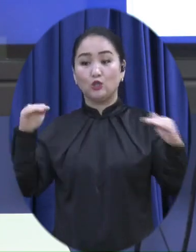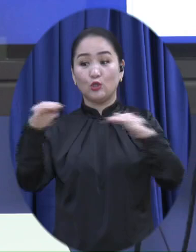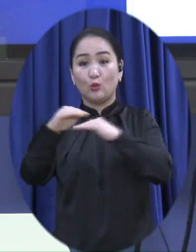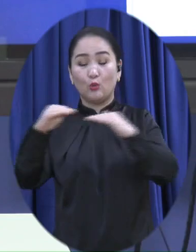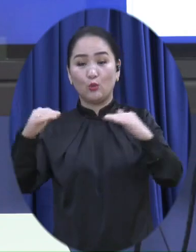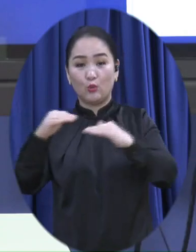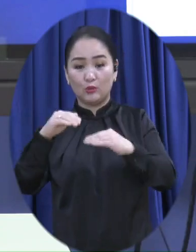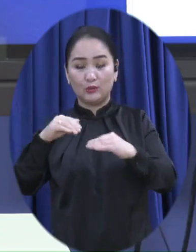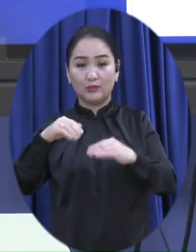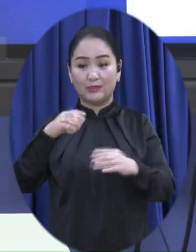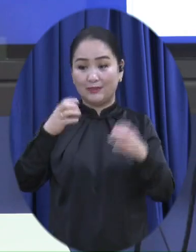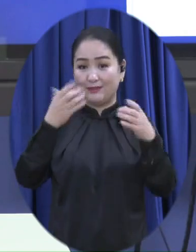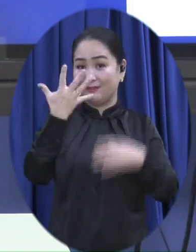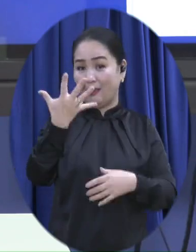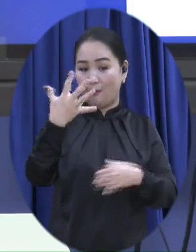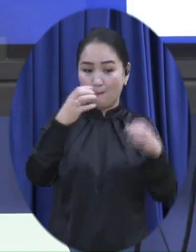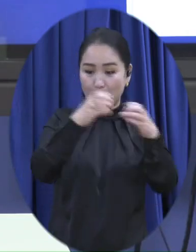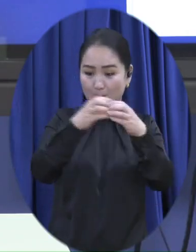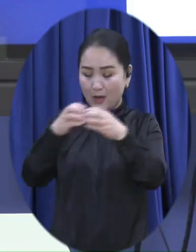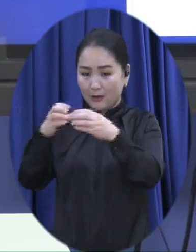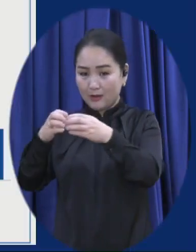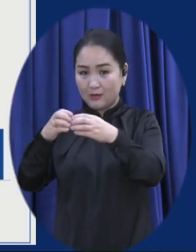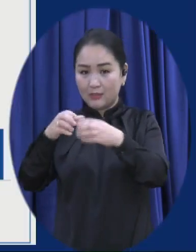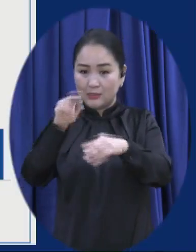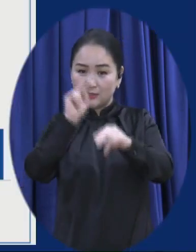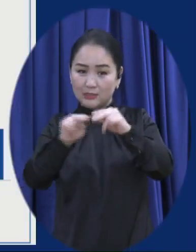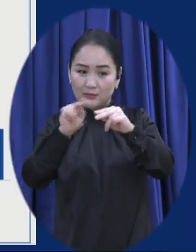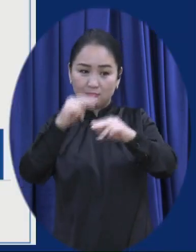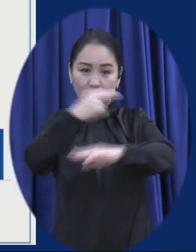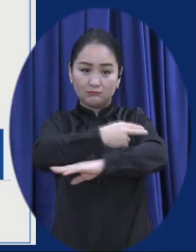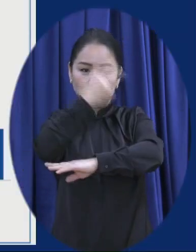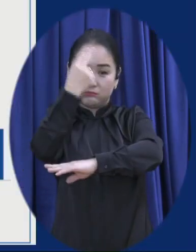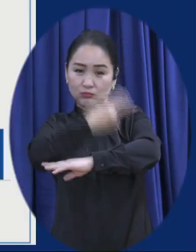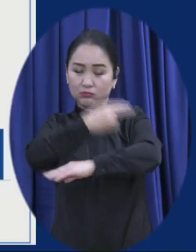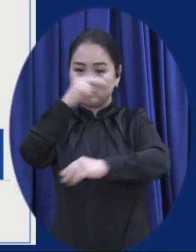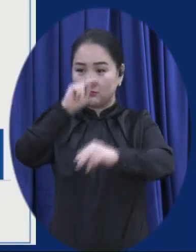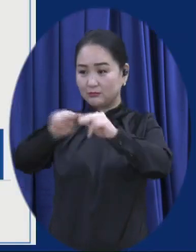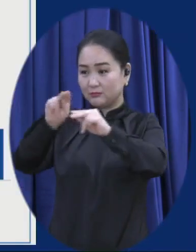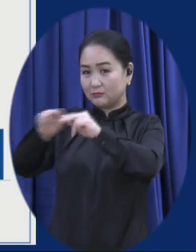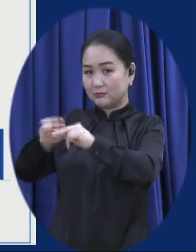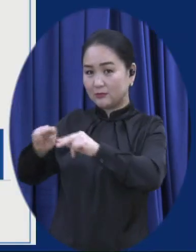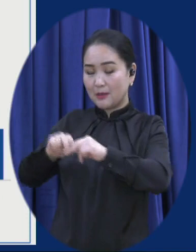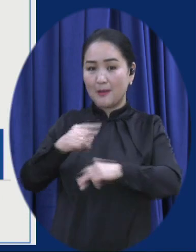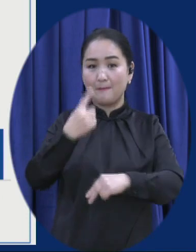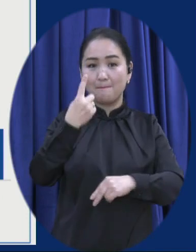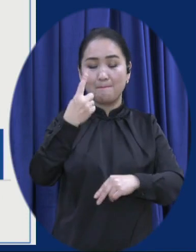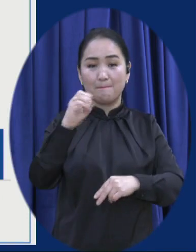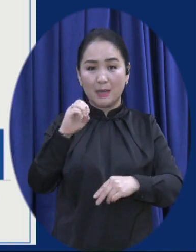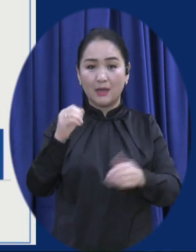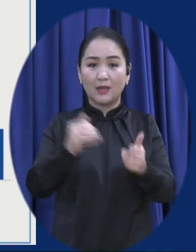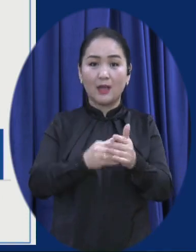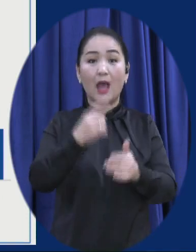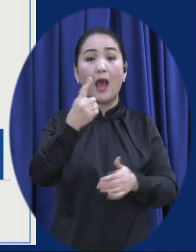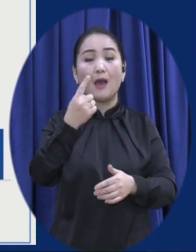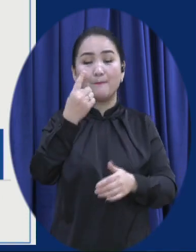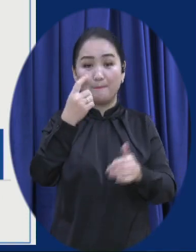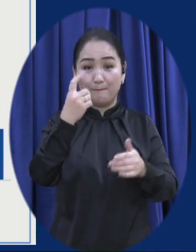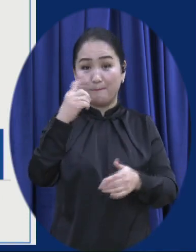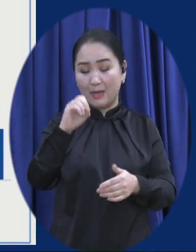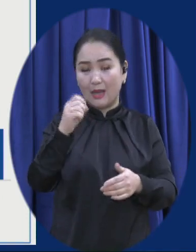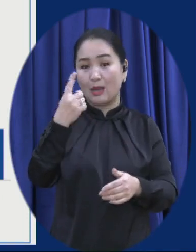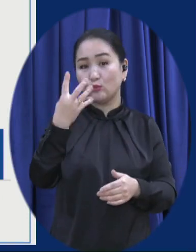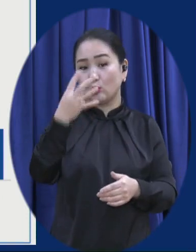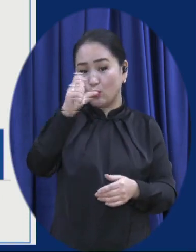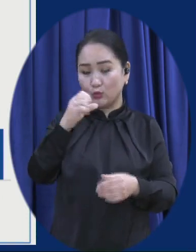өдөр бүр шалган нэвтрүүлэх товчод дээр ажиллаж байгаа. За эдгээр хүмүүс бол ажиллаад 1,014 хүн шинжилгээ хийсэн байна.